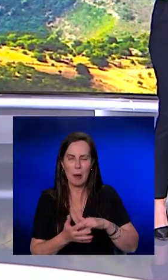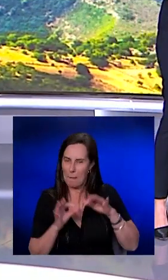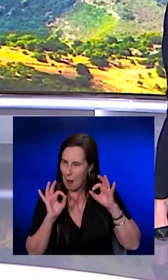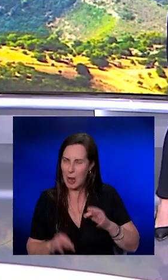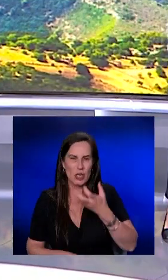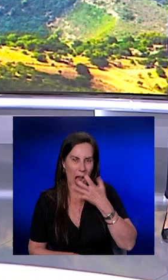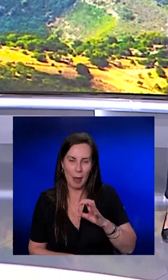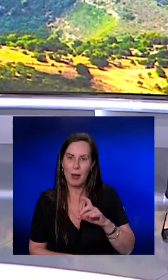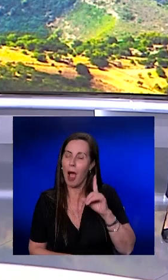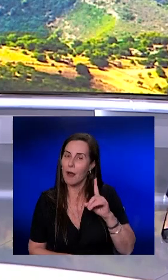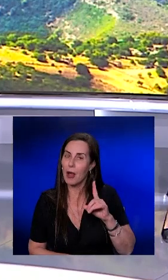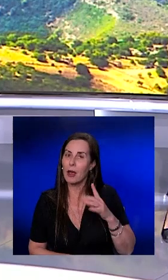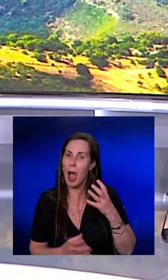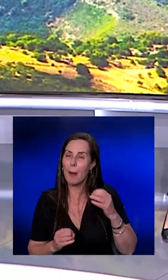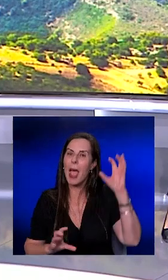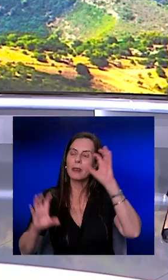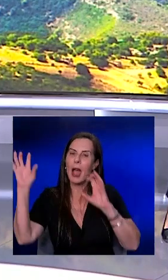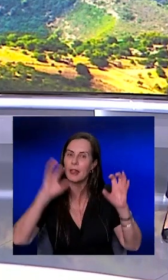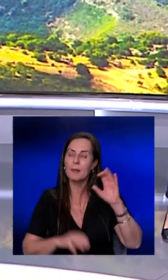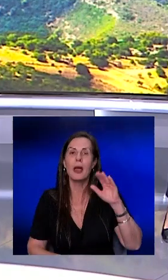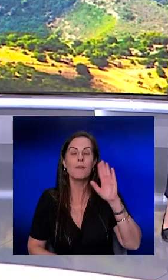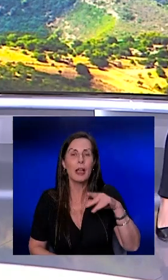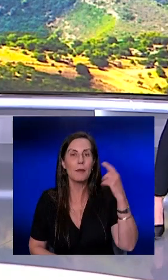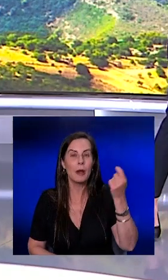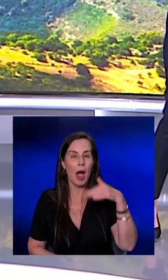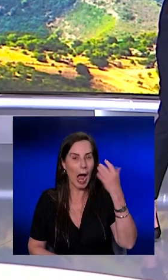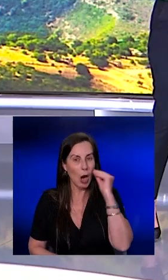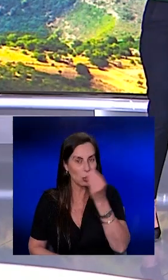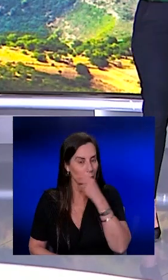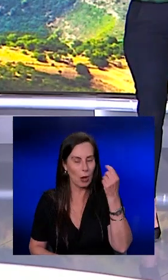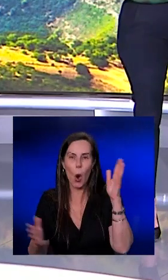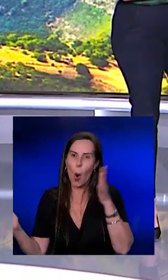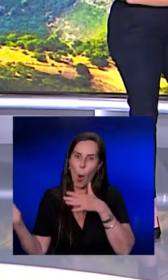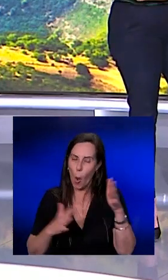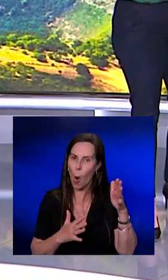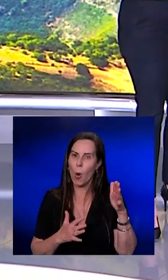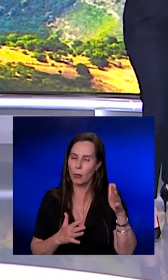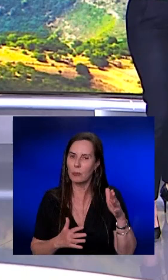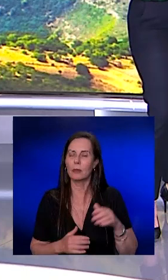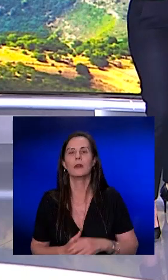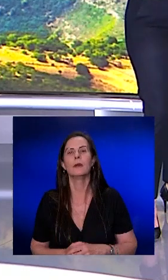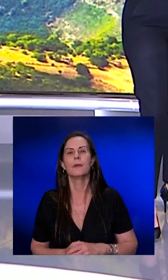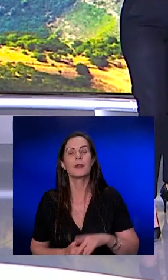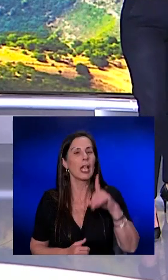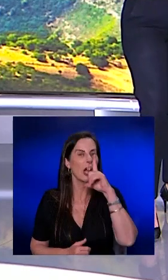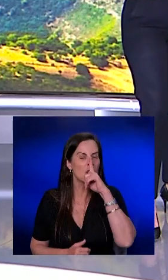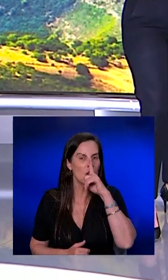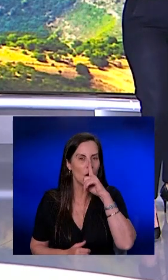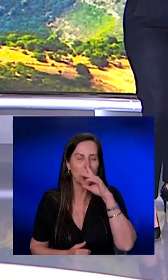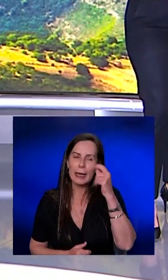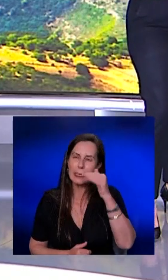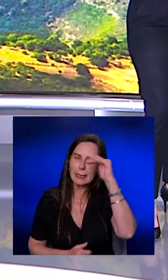חם, אבל גם יהיו הרבה מאוד עננים, וגם בשבת בשעות אחר הצהריים רוחות צפוניות ערות לאורך מישור חוף. ראשון, איזושהי ירידה